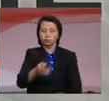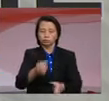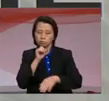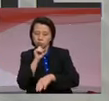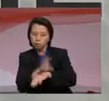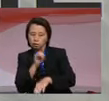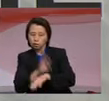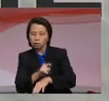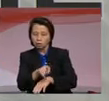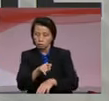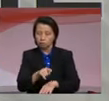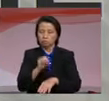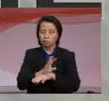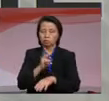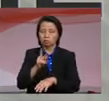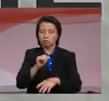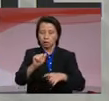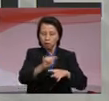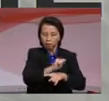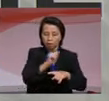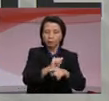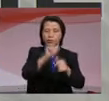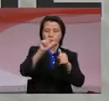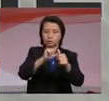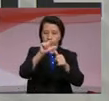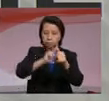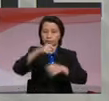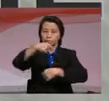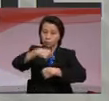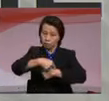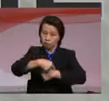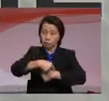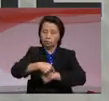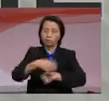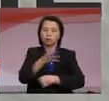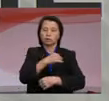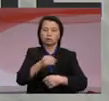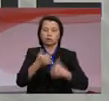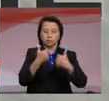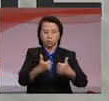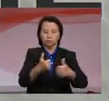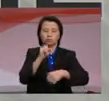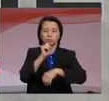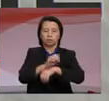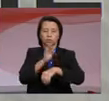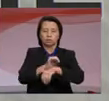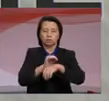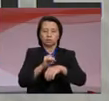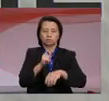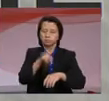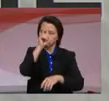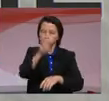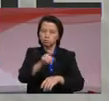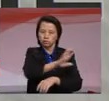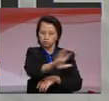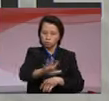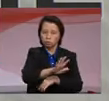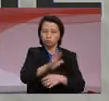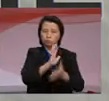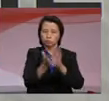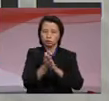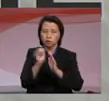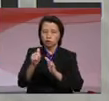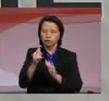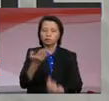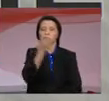dan nasihat-nasihat kesihatan diamalkan pada setiap masa. Berikut adalah nasihat yang sewajarnya dijadikan